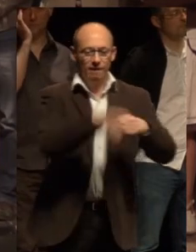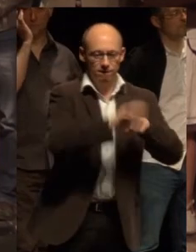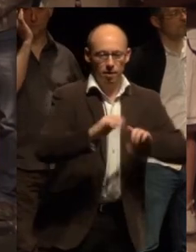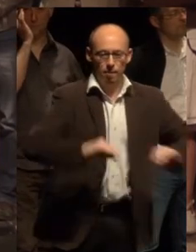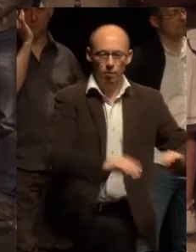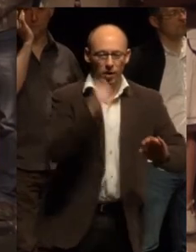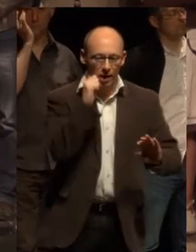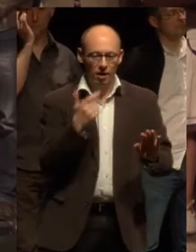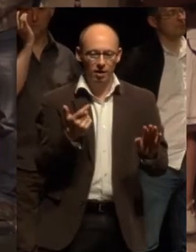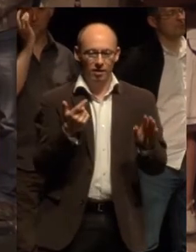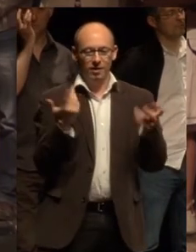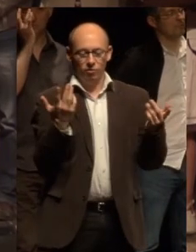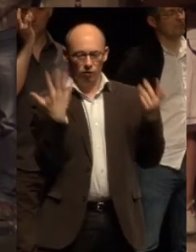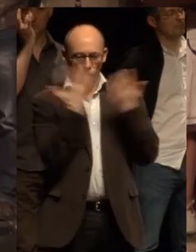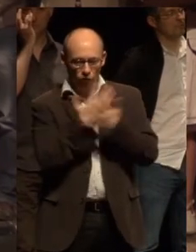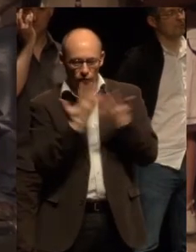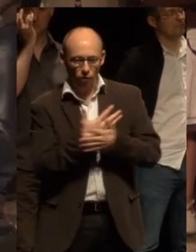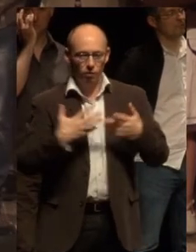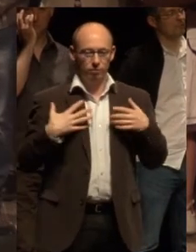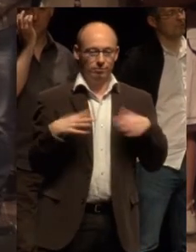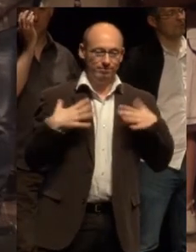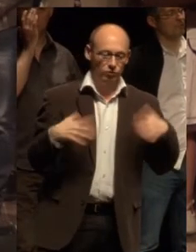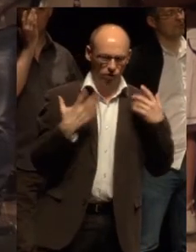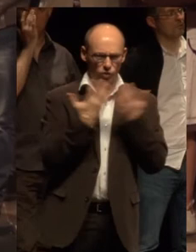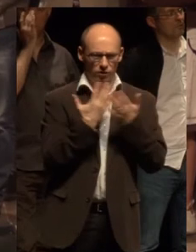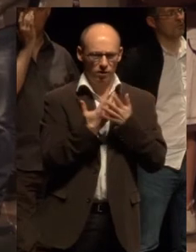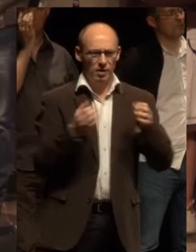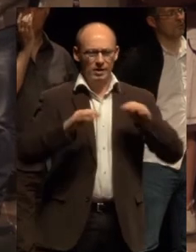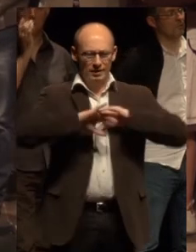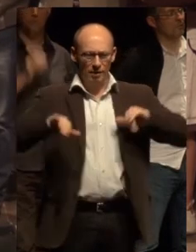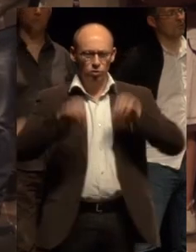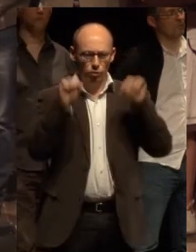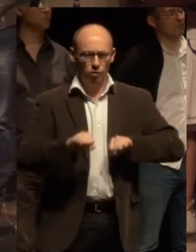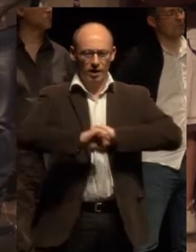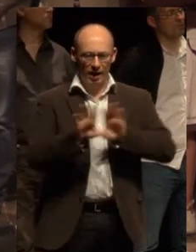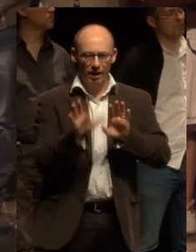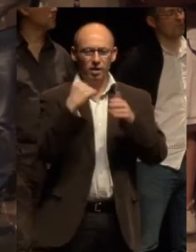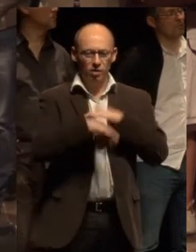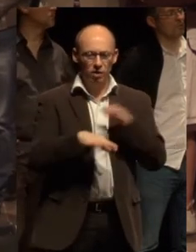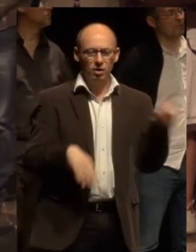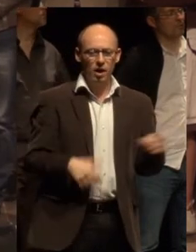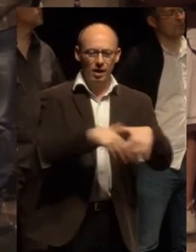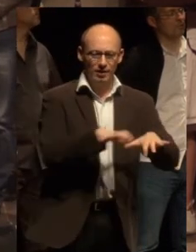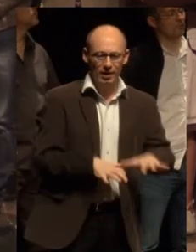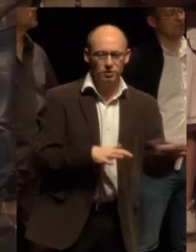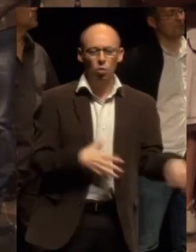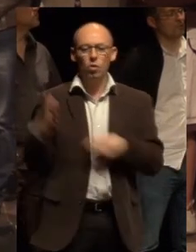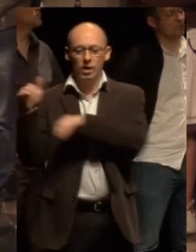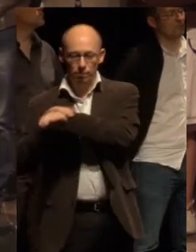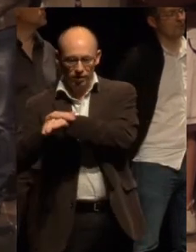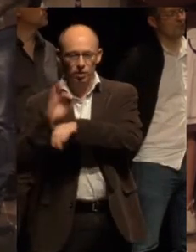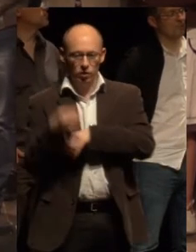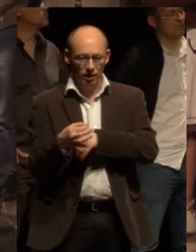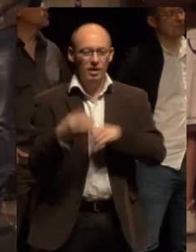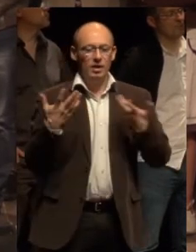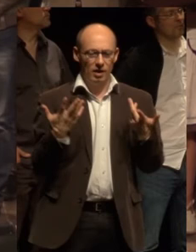territoriales. On n'y peut rien, même si on le déplore. Il y a une séparation des pouvoirs claire, par contre, entre l'administration et le politique,